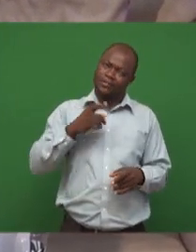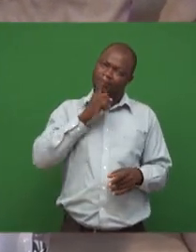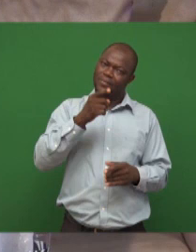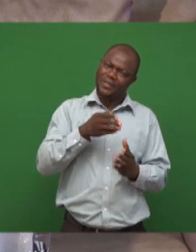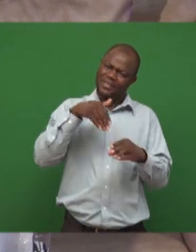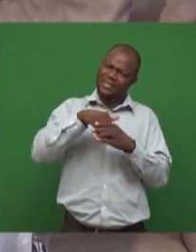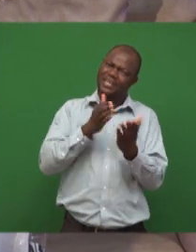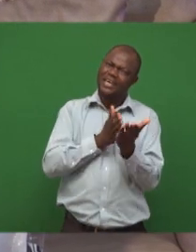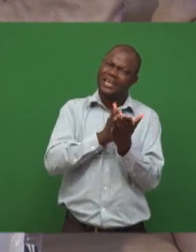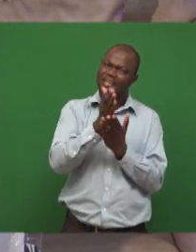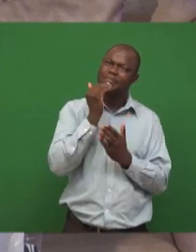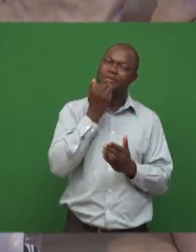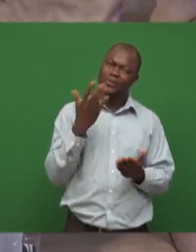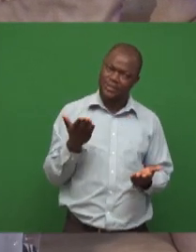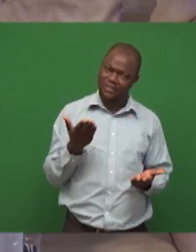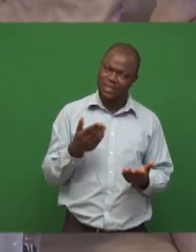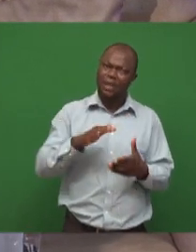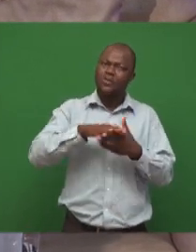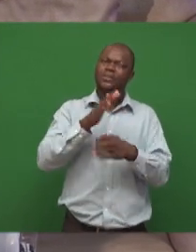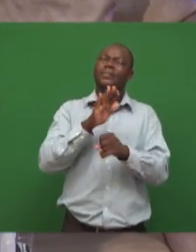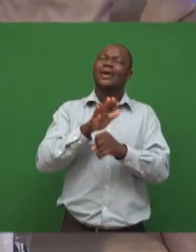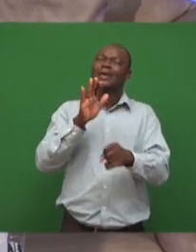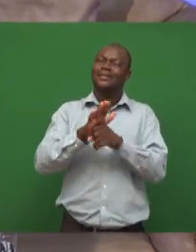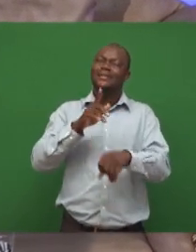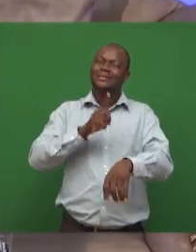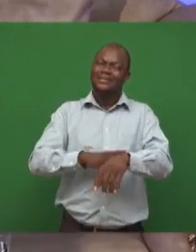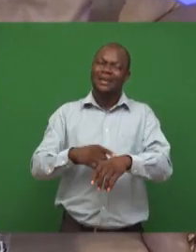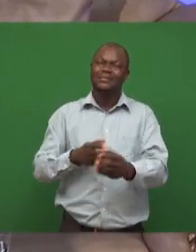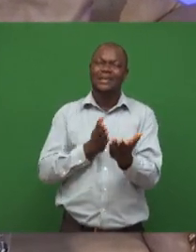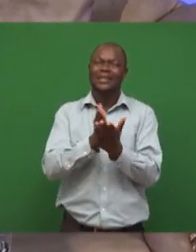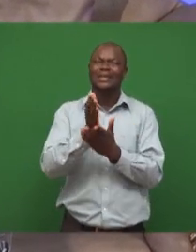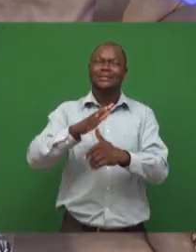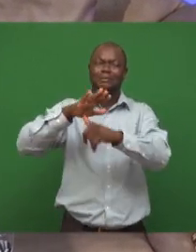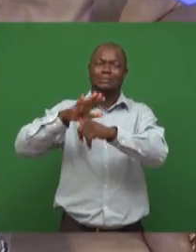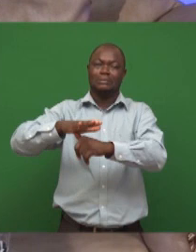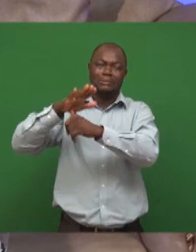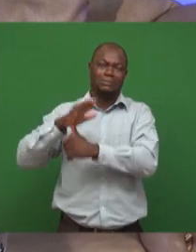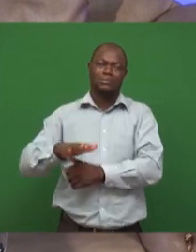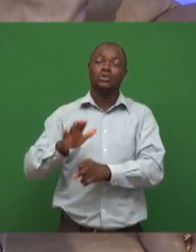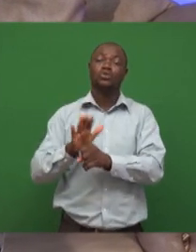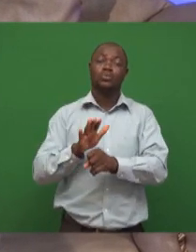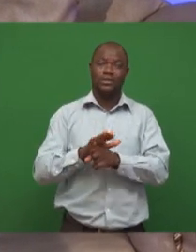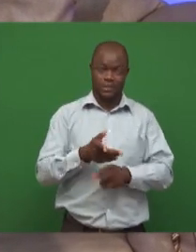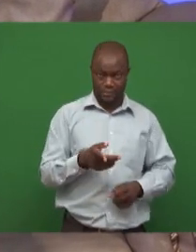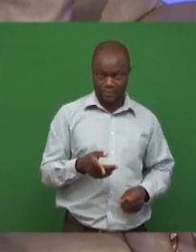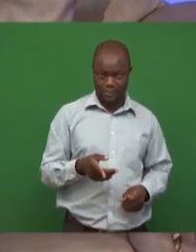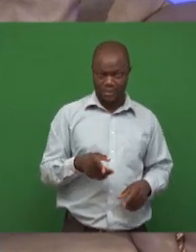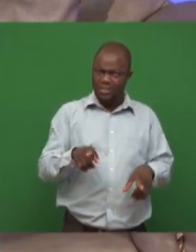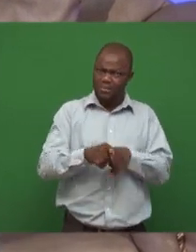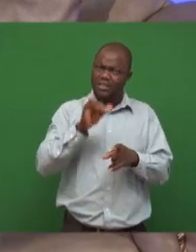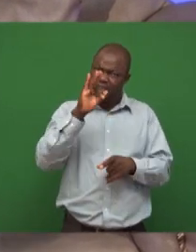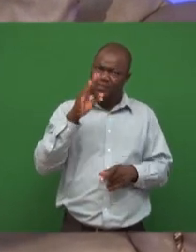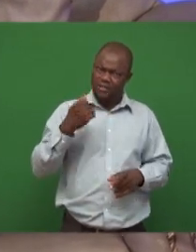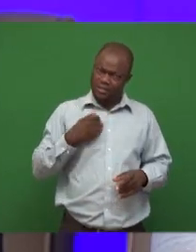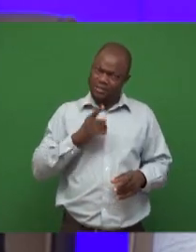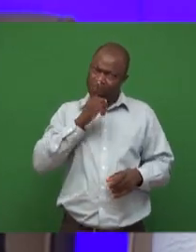kuti nekuti kazhinji dzinombunyikidzwa dzinotyorwa asi apa tiri kutasa gwaro redu nai. Kana tati kodzero tiri